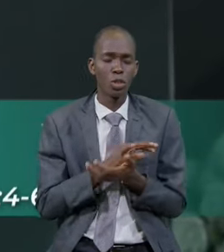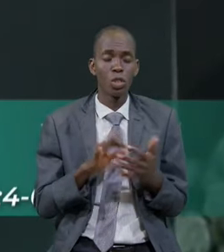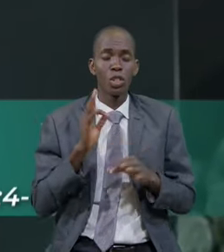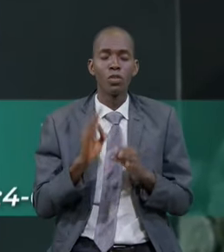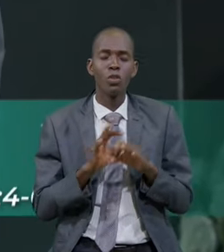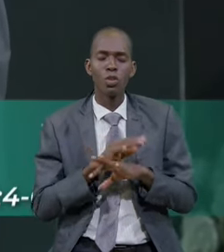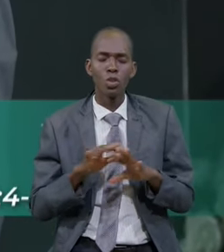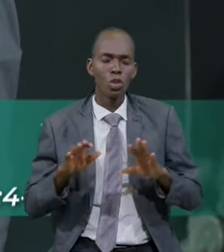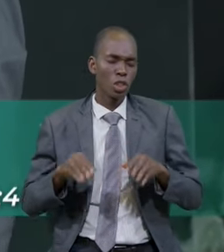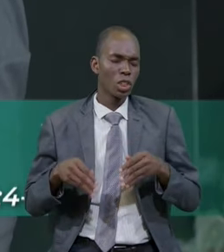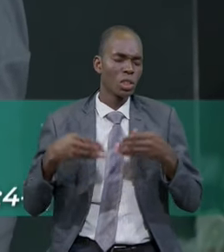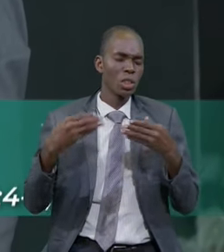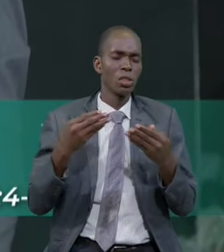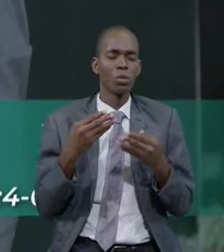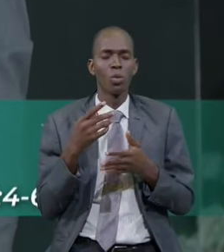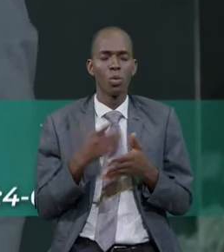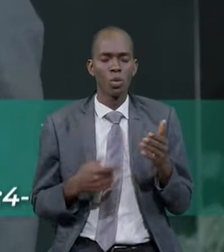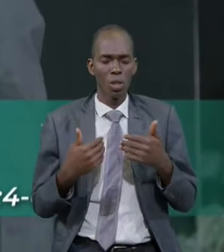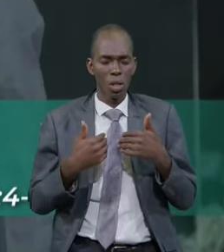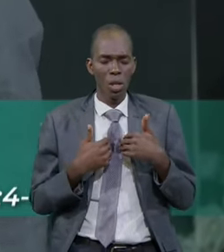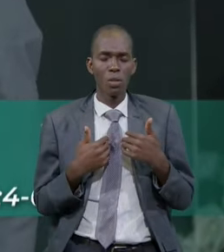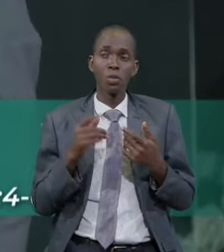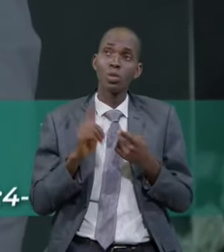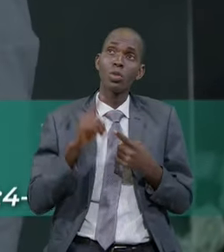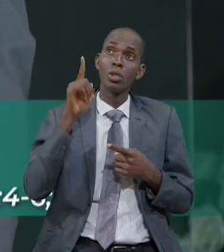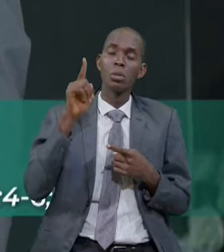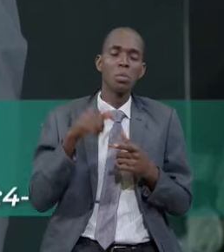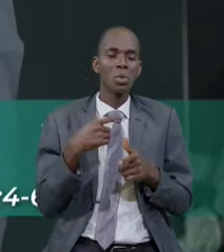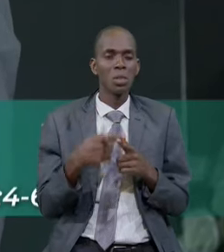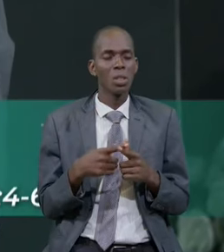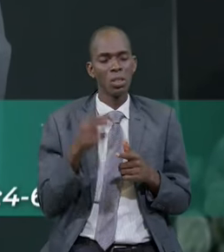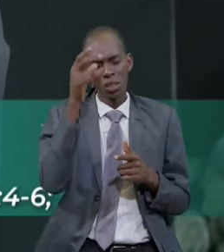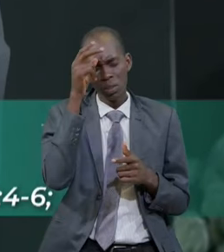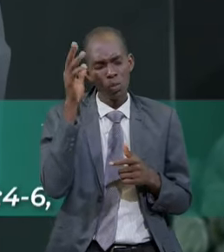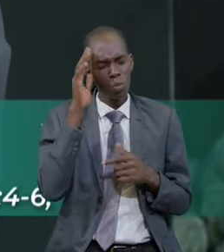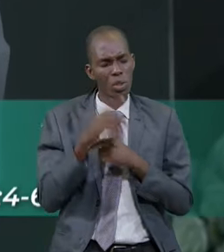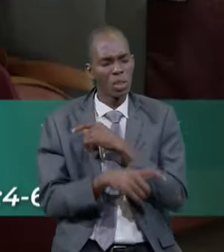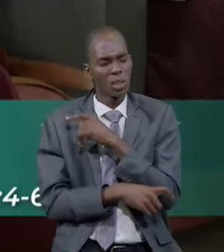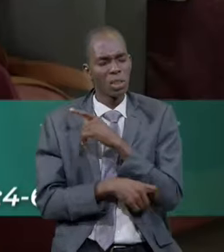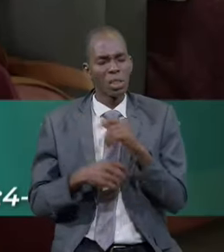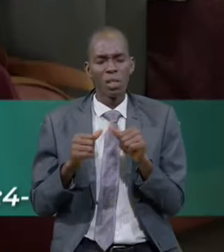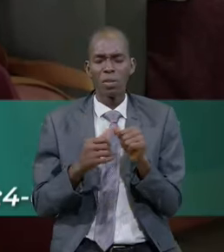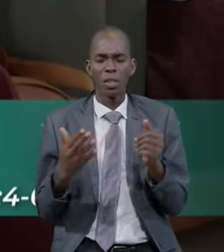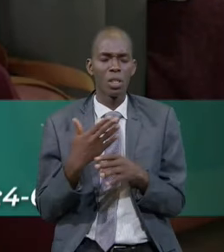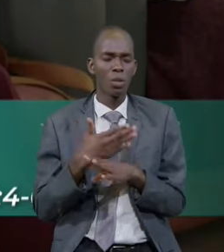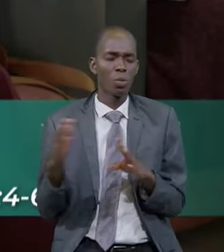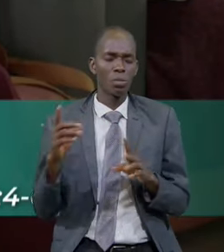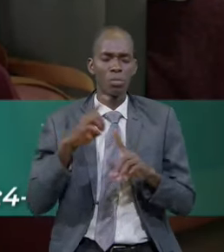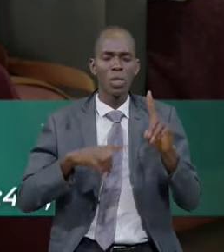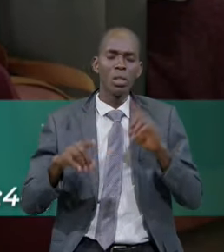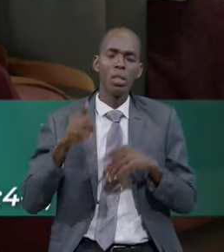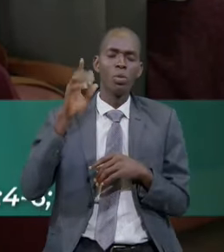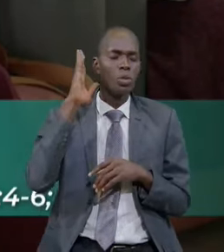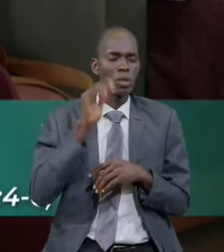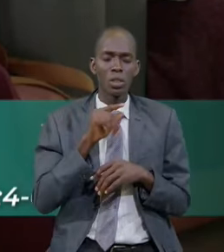lui, il va dérober toute chose. Mais il ne va pas voler mon onction.